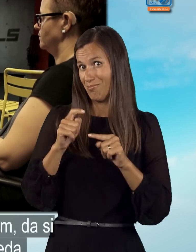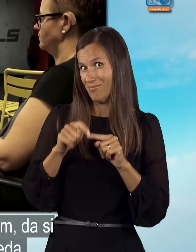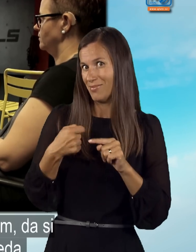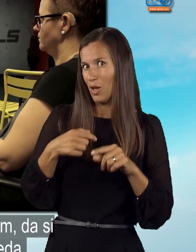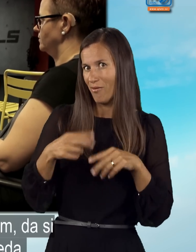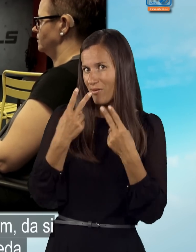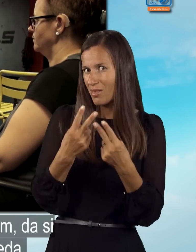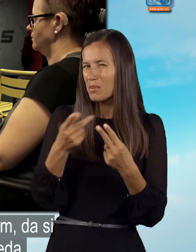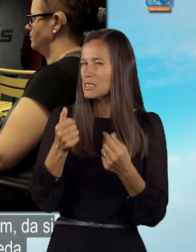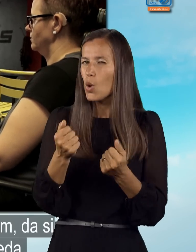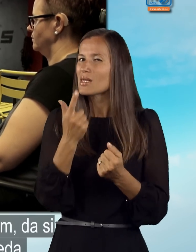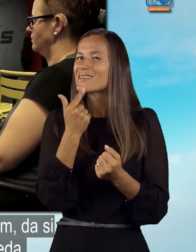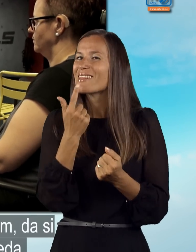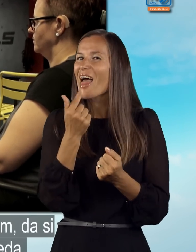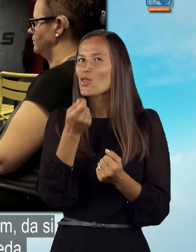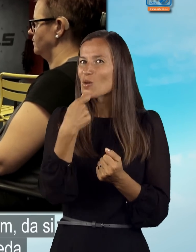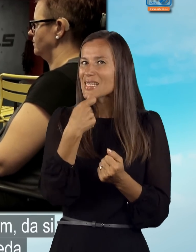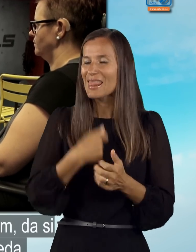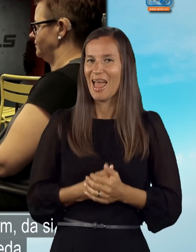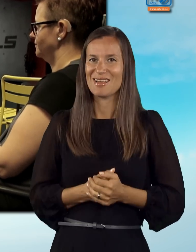Eno zadevo ugotavljam, da si izredno sladko snedam.